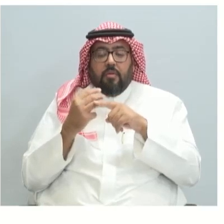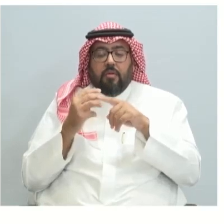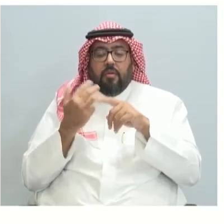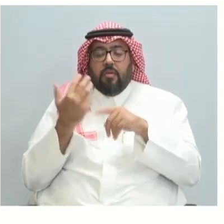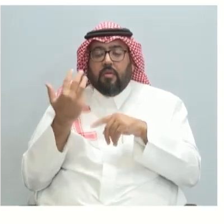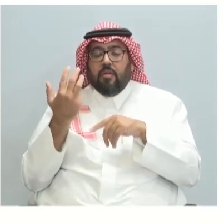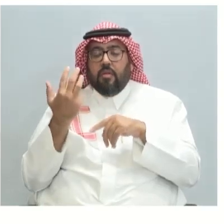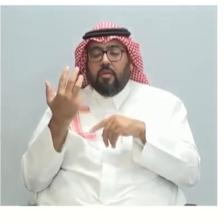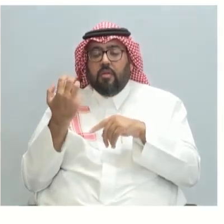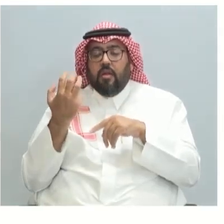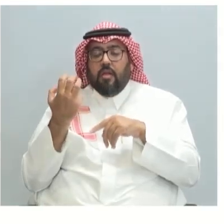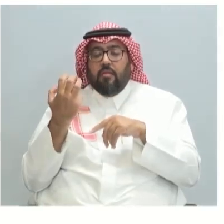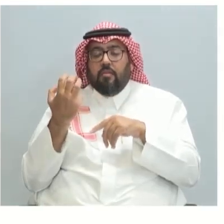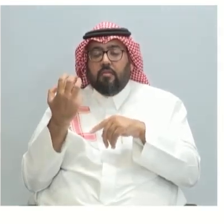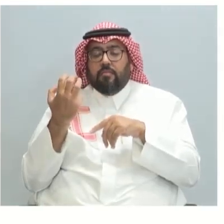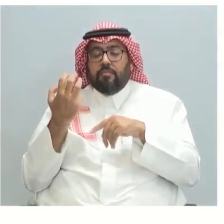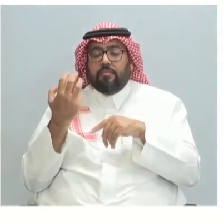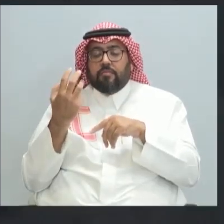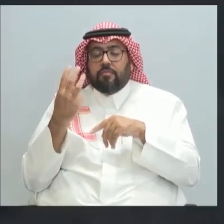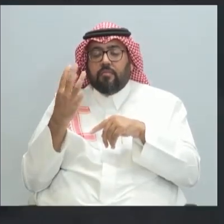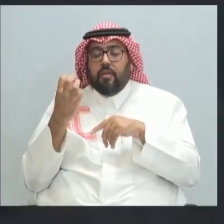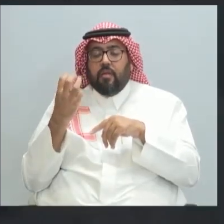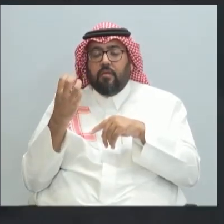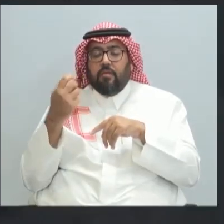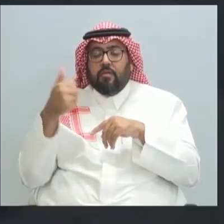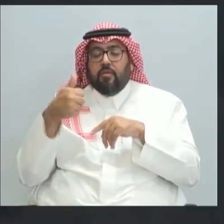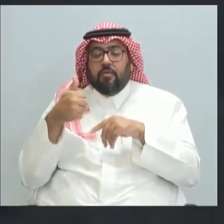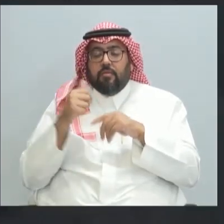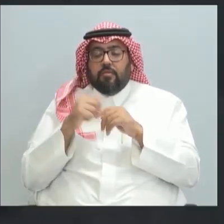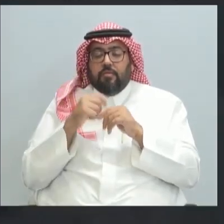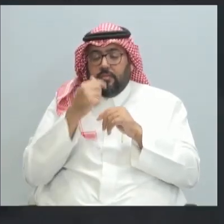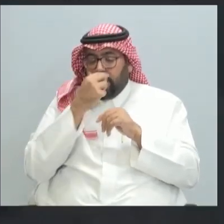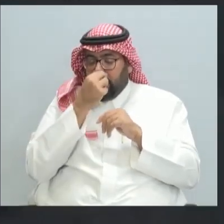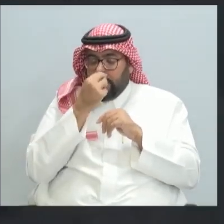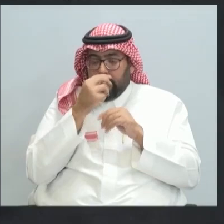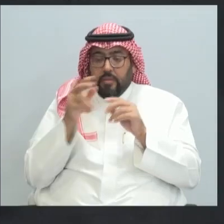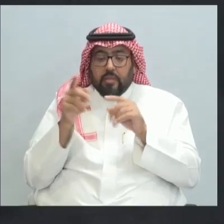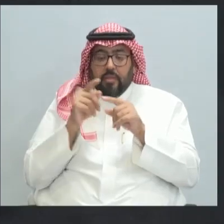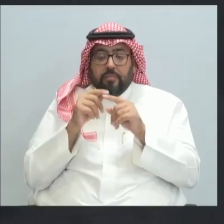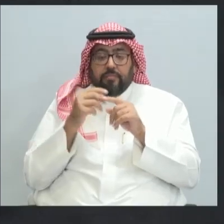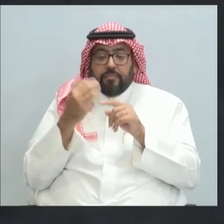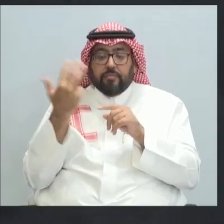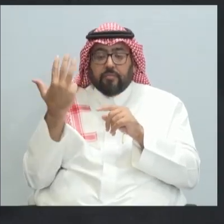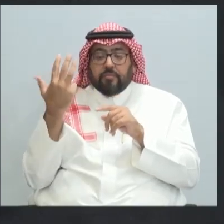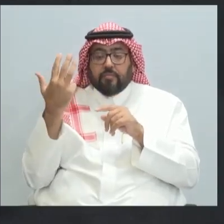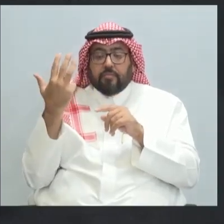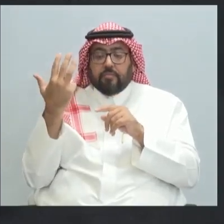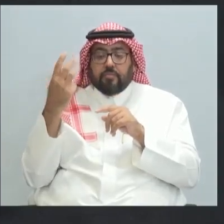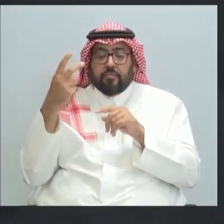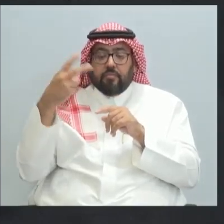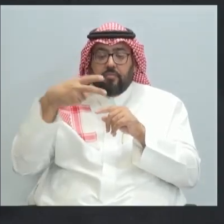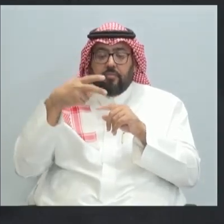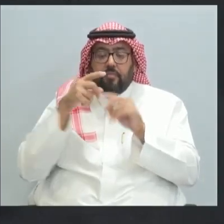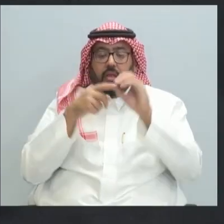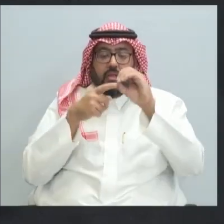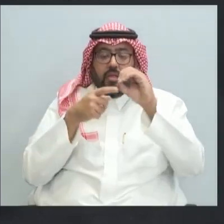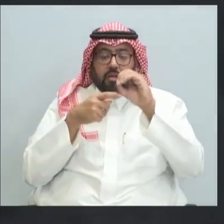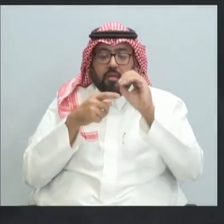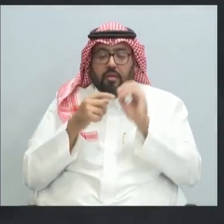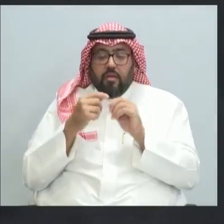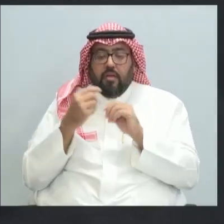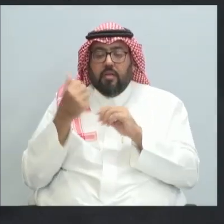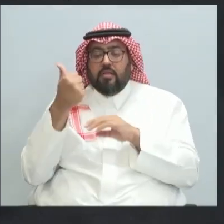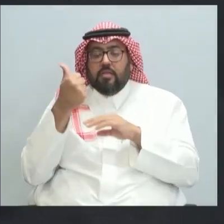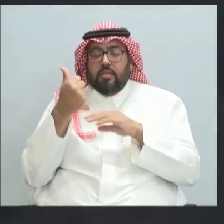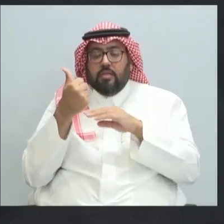درجه الان لدينا الديزل بنسبه سته في المئه نكتبها على هيئه كسر اعتيادي 6 على 100 ونضربها في